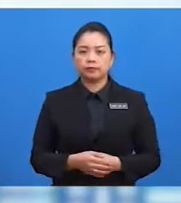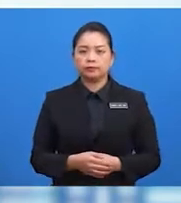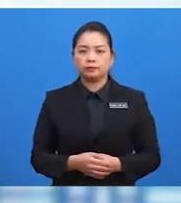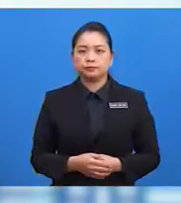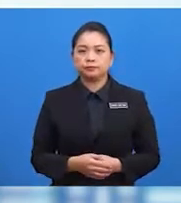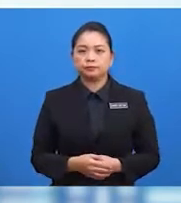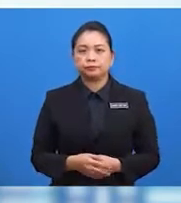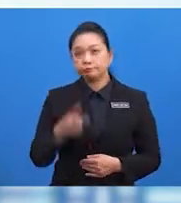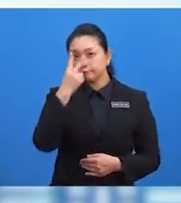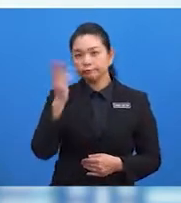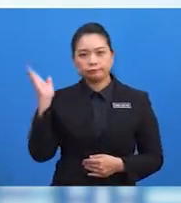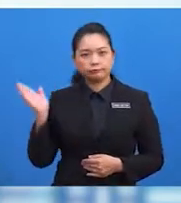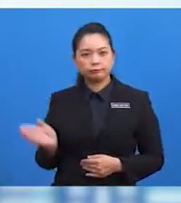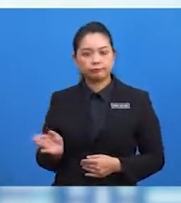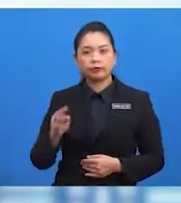ialah emolumen.